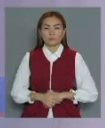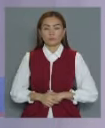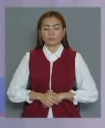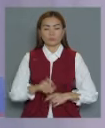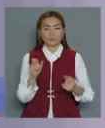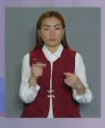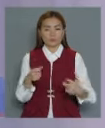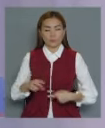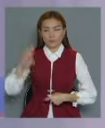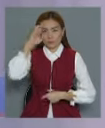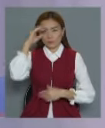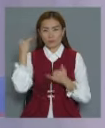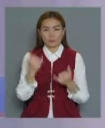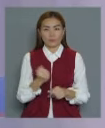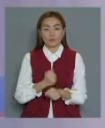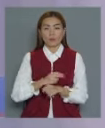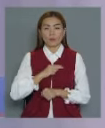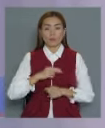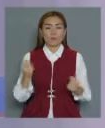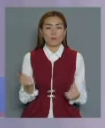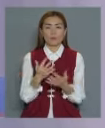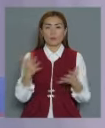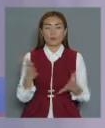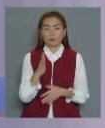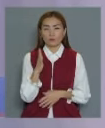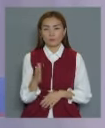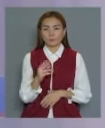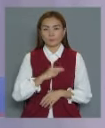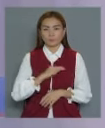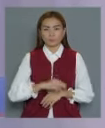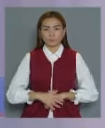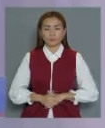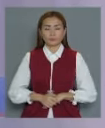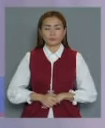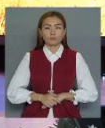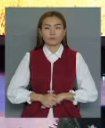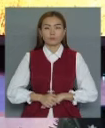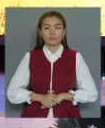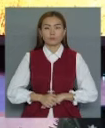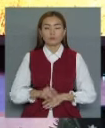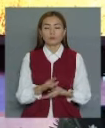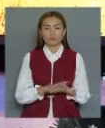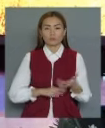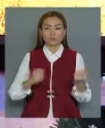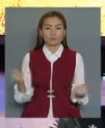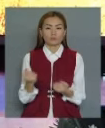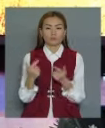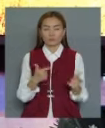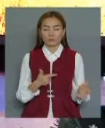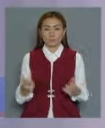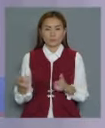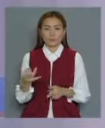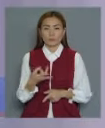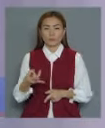және мемлекеттікке мемлекет тарапынан қолдау көрсететін мекемелермен тығыз жасап келеміз, әлі де сіздерді қолдауға дайынбыз.